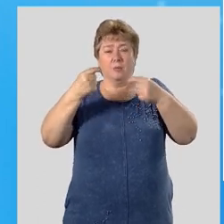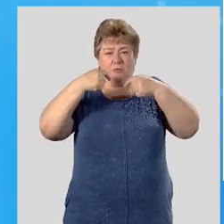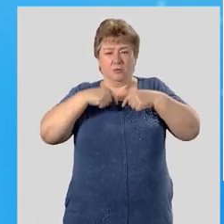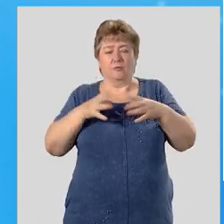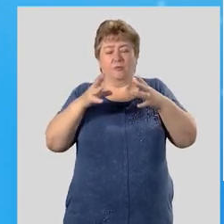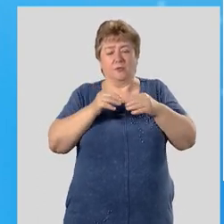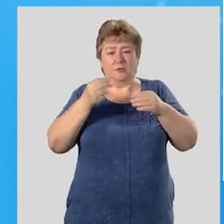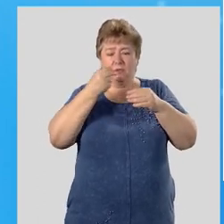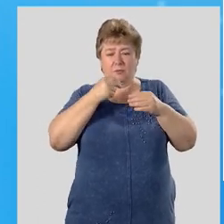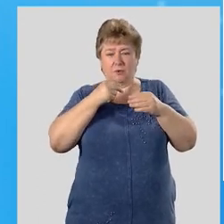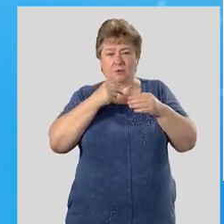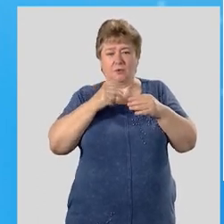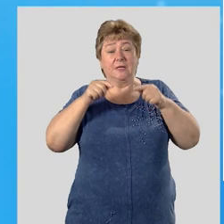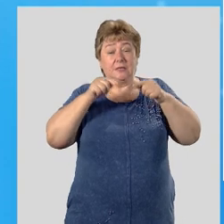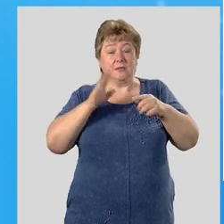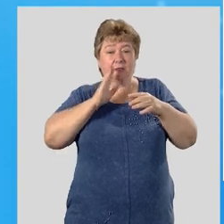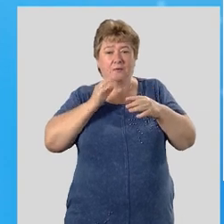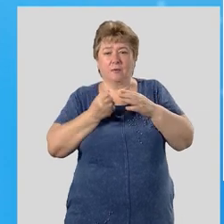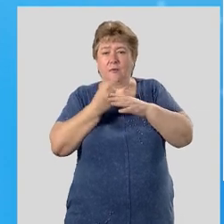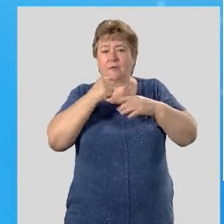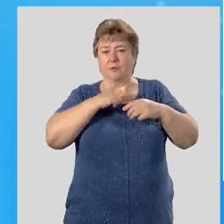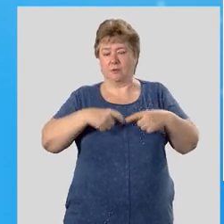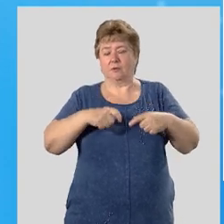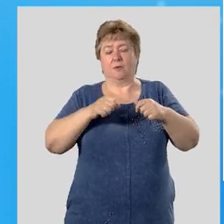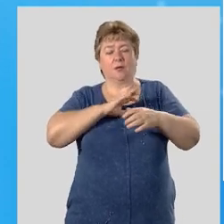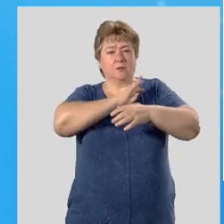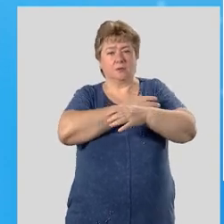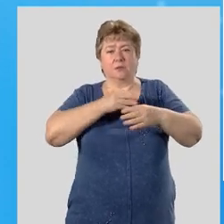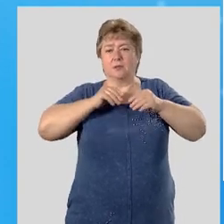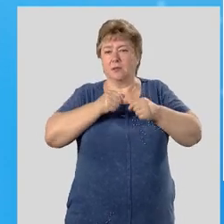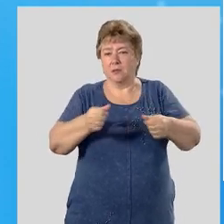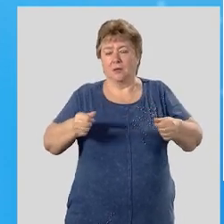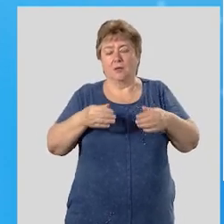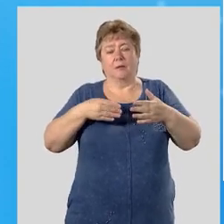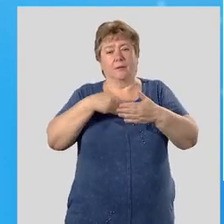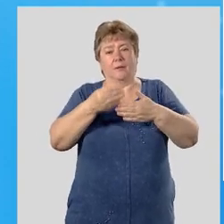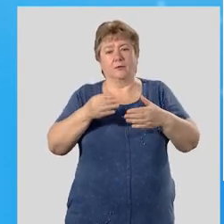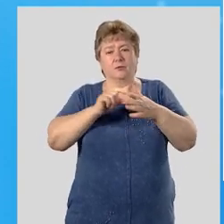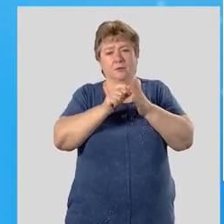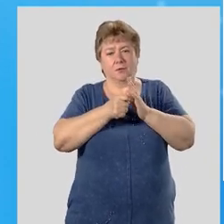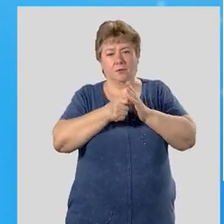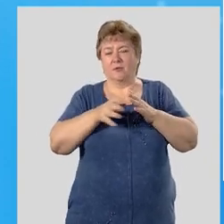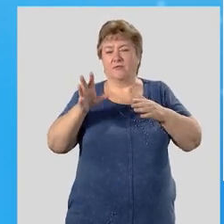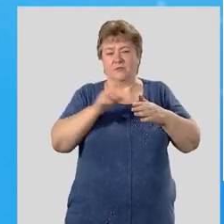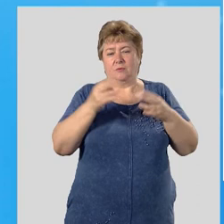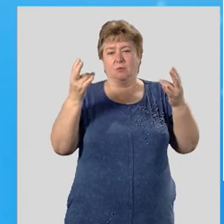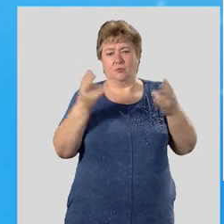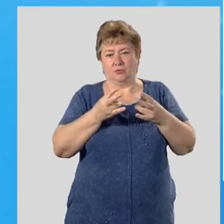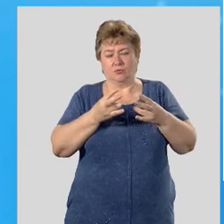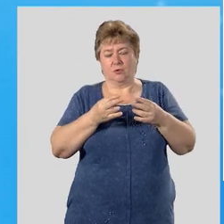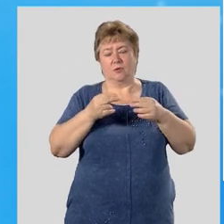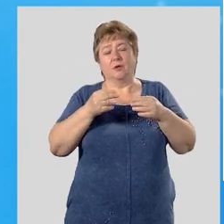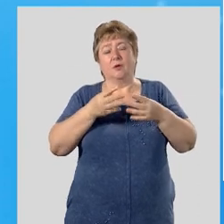организм вместе с пищей. Здесь вода проявляет себя как мощный растворитель, обеспечивающий наши клетки всеми